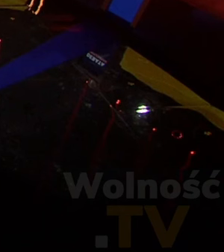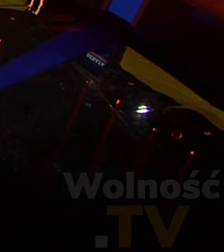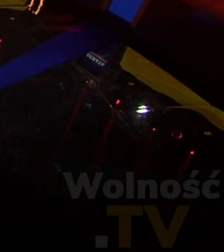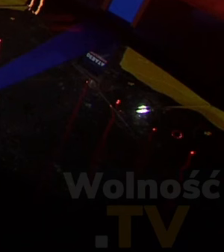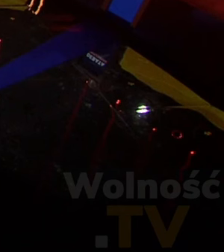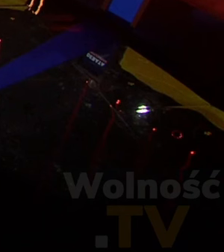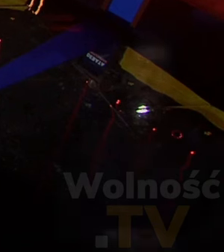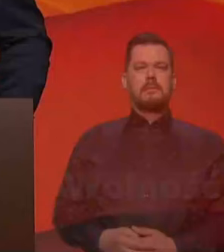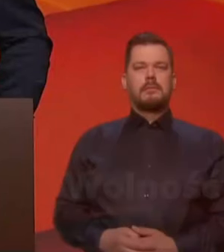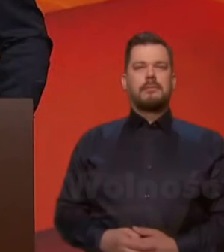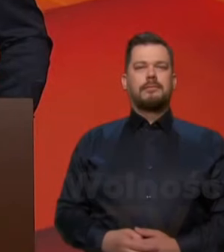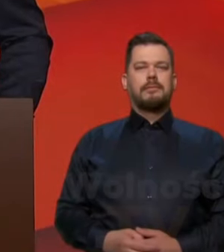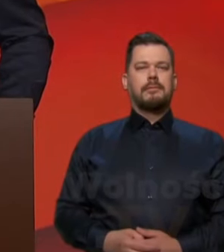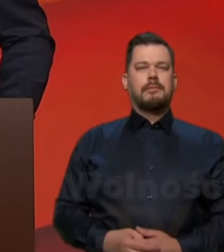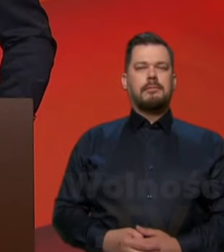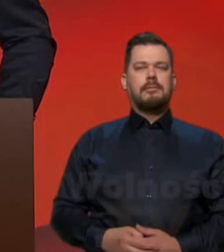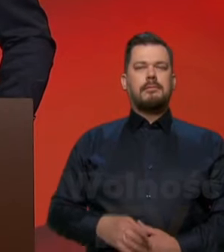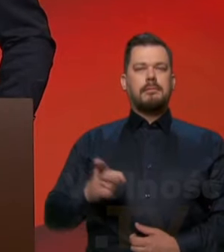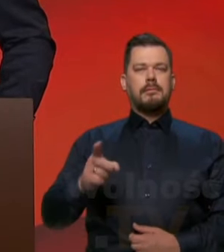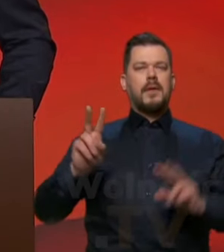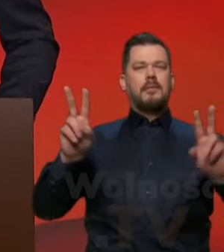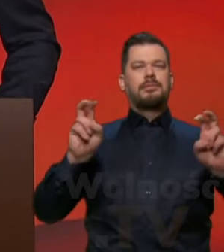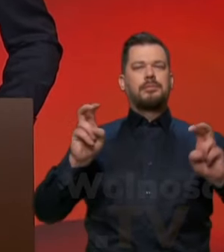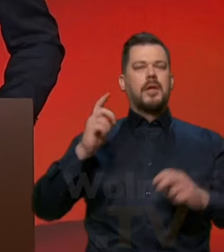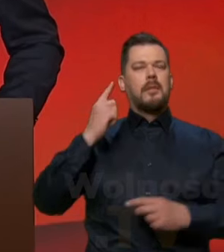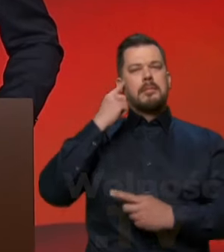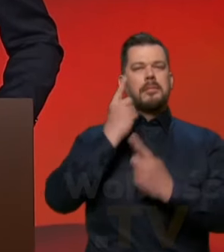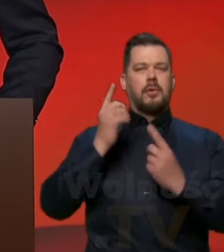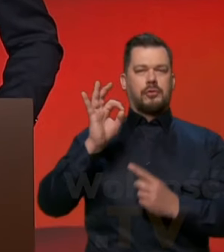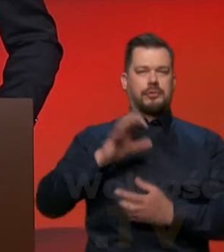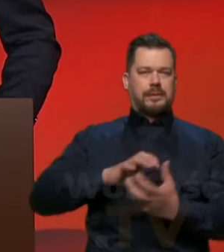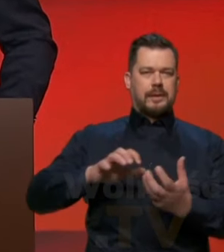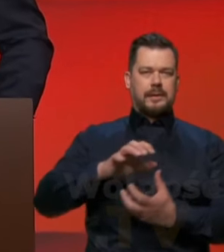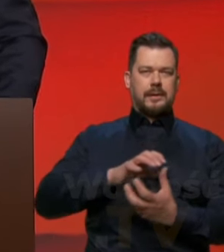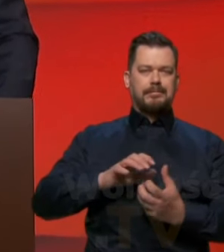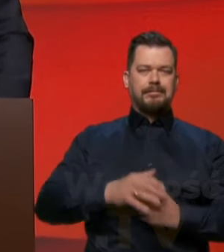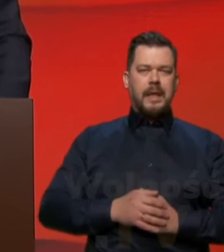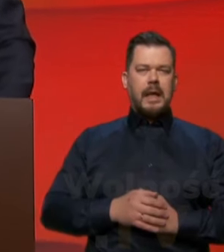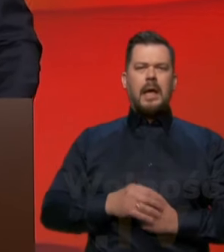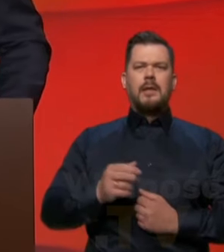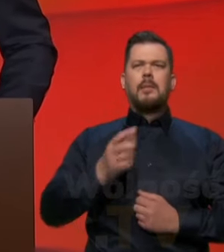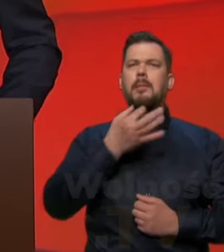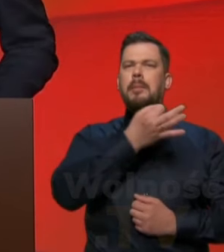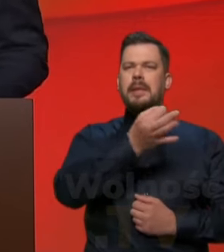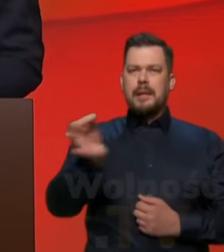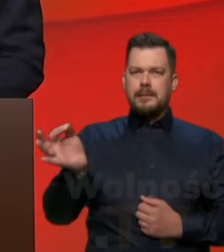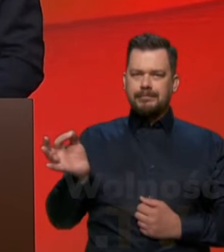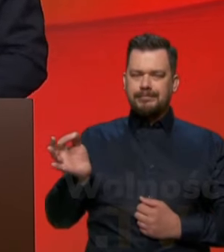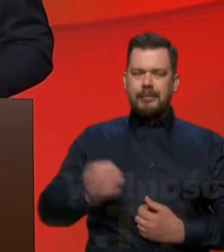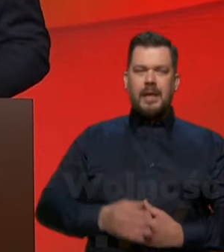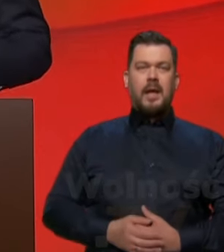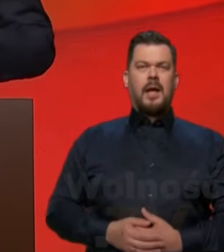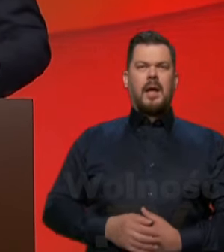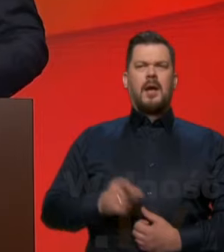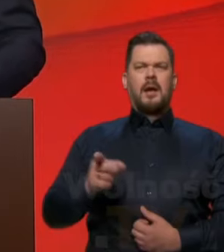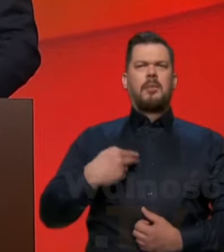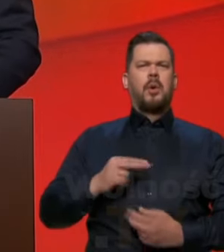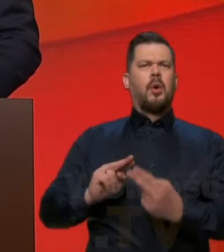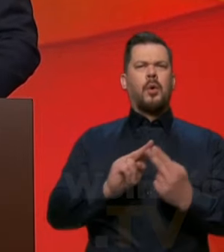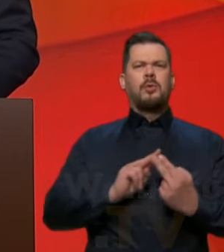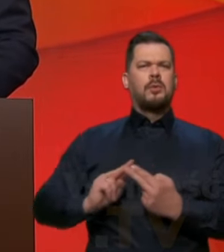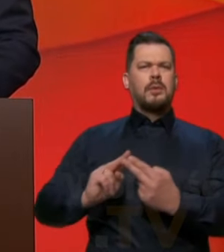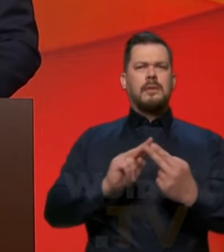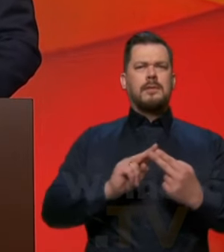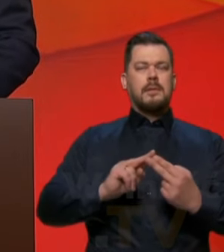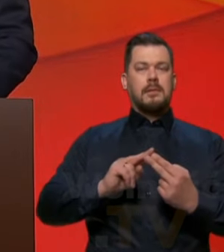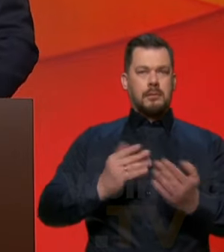A szósta kategoria to kategoria światopogląd. A pytanie w tej kategorii brzmi. Do konsultacji publicznych